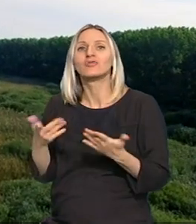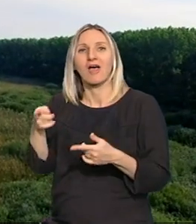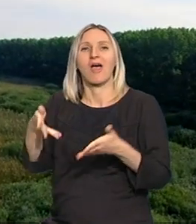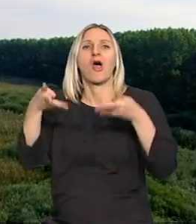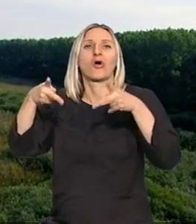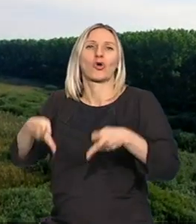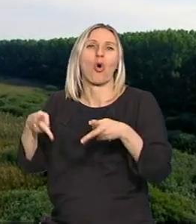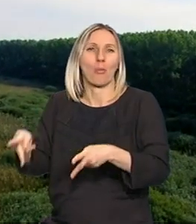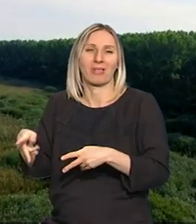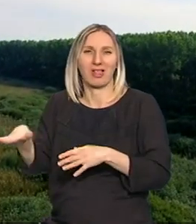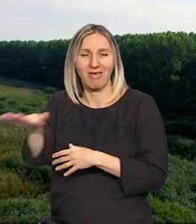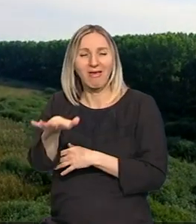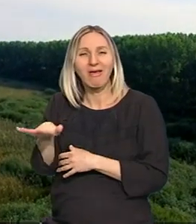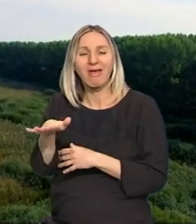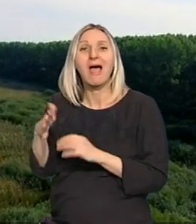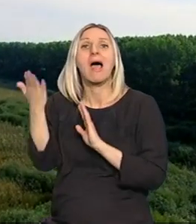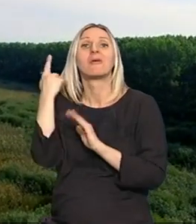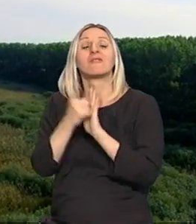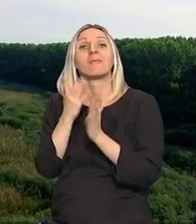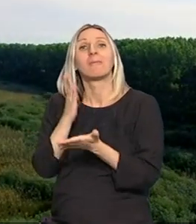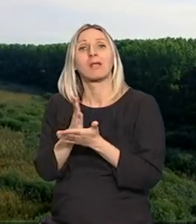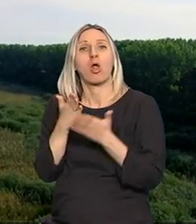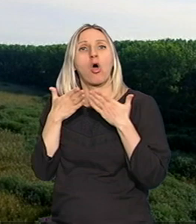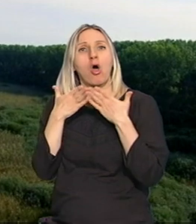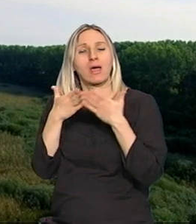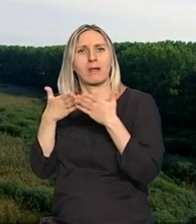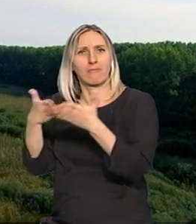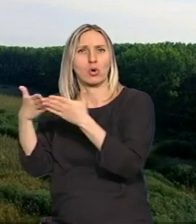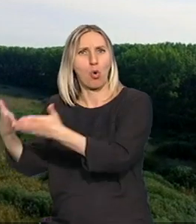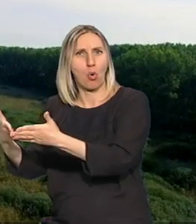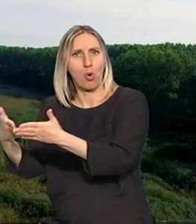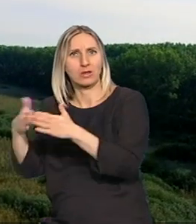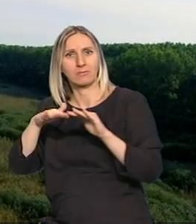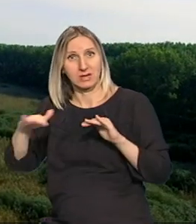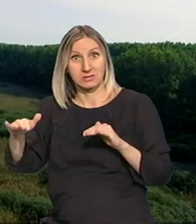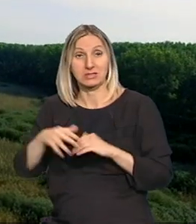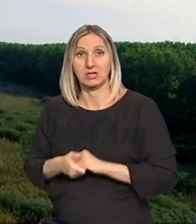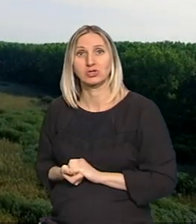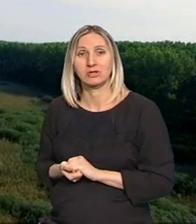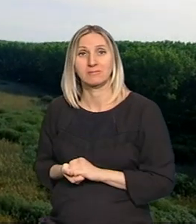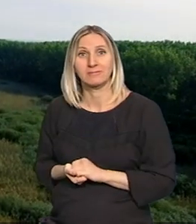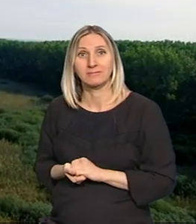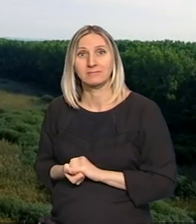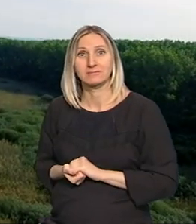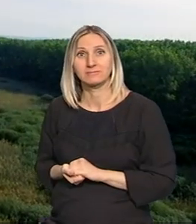To je bila i pristanište, a to je bilo i prvo brodogradilište u Srbiji.